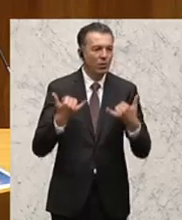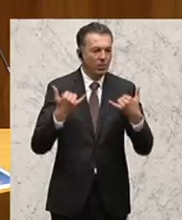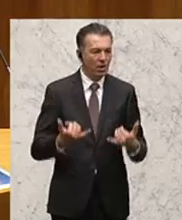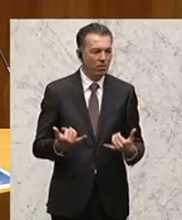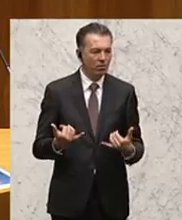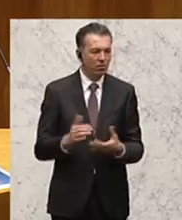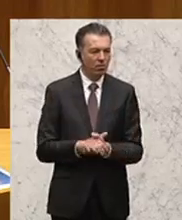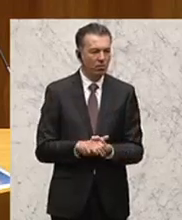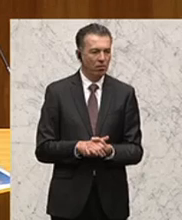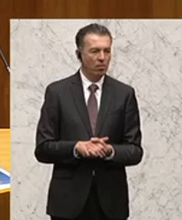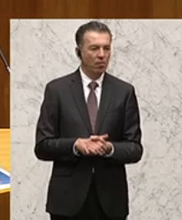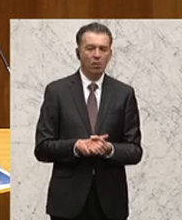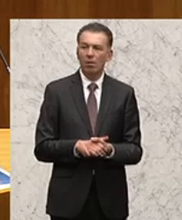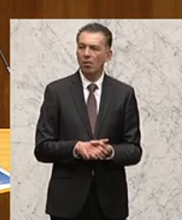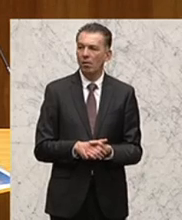jetzt...